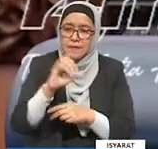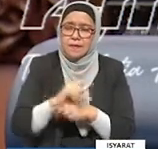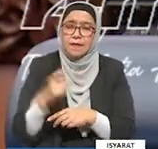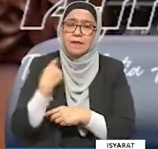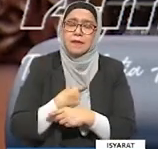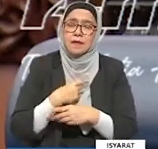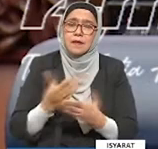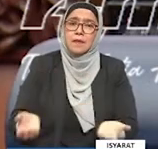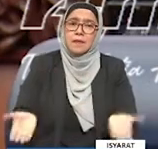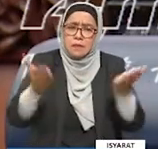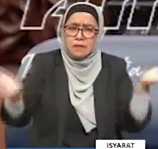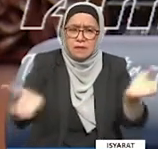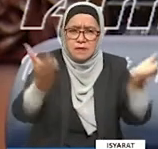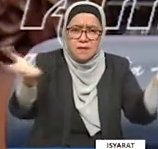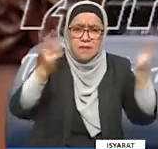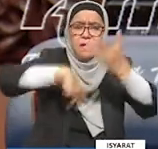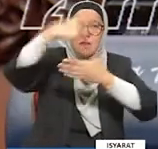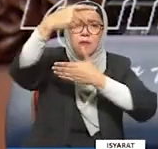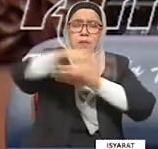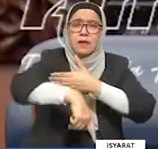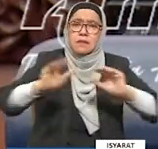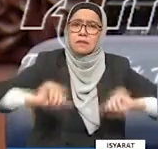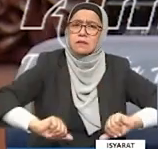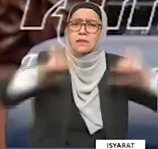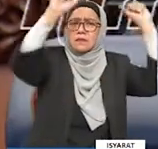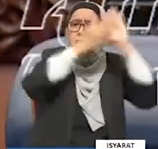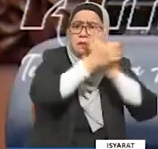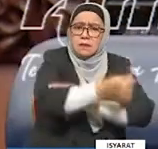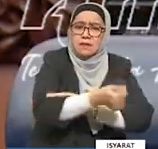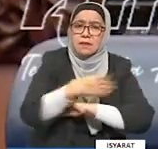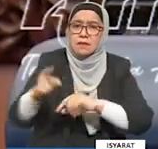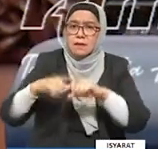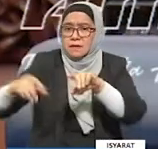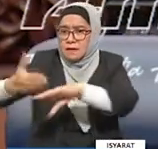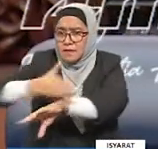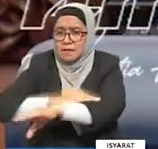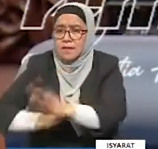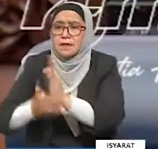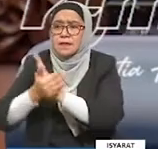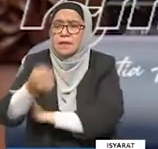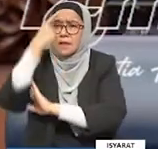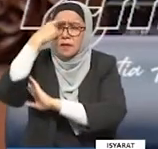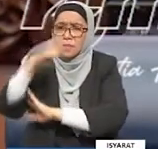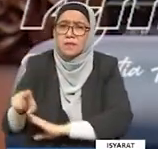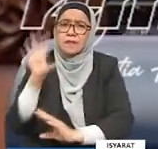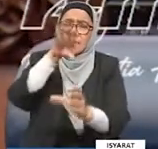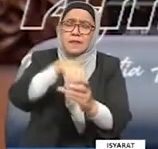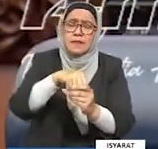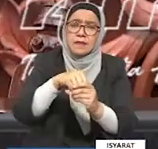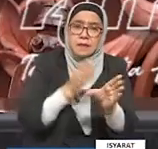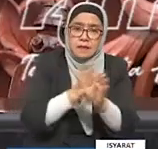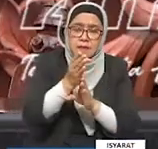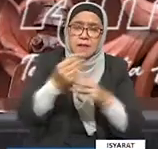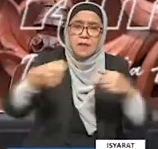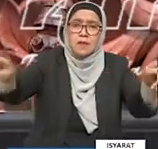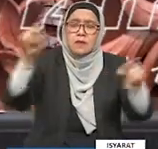dan upskilling supaya menyediakan golongan ini untuk peluang-peluang pekerjaan yang sedia ada dalam sektor tersebut.